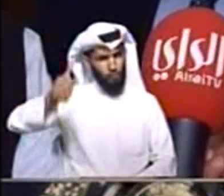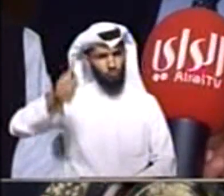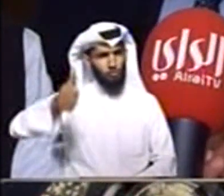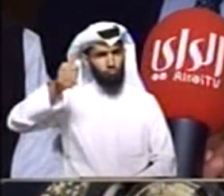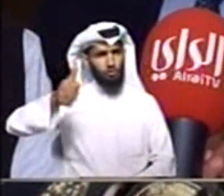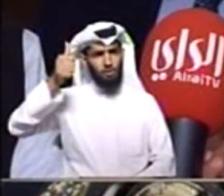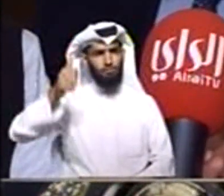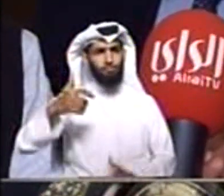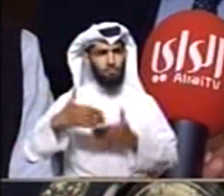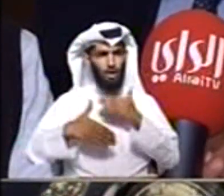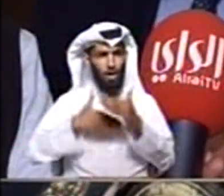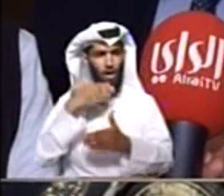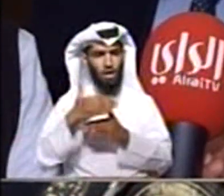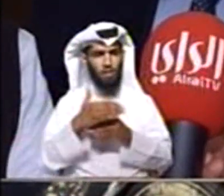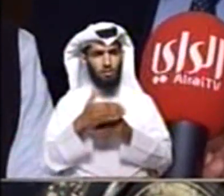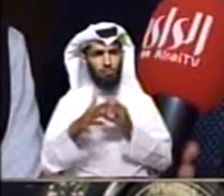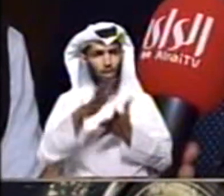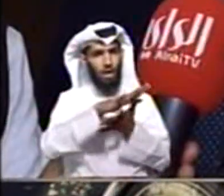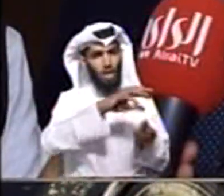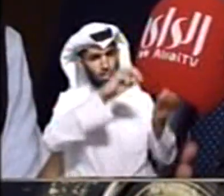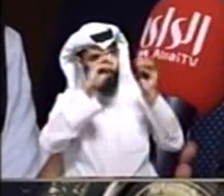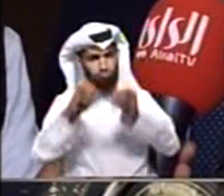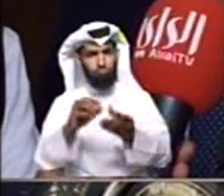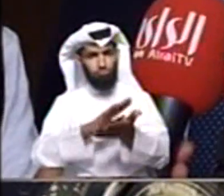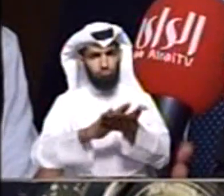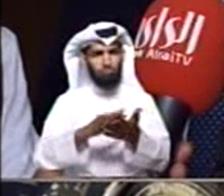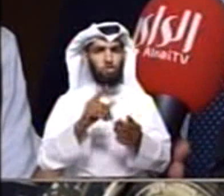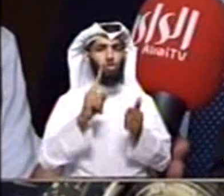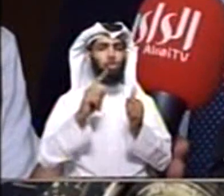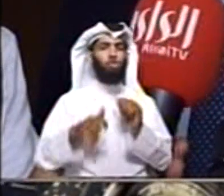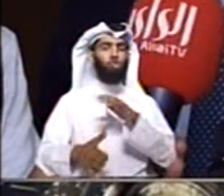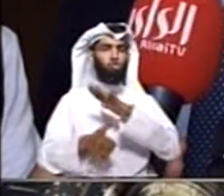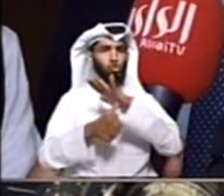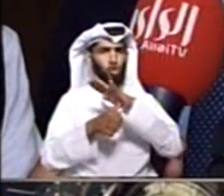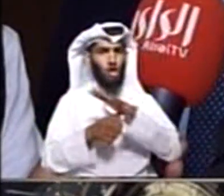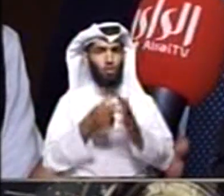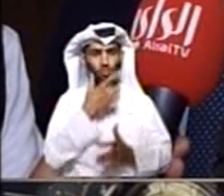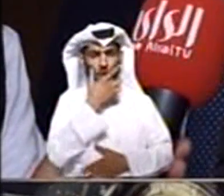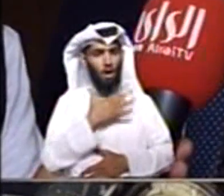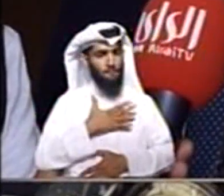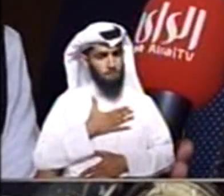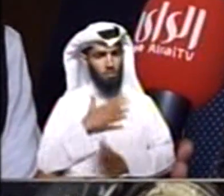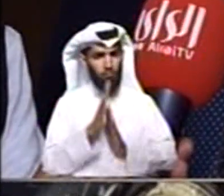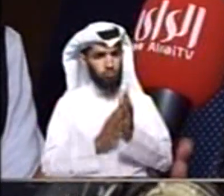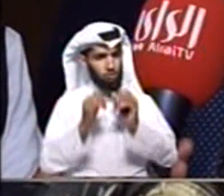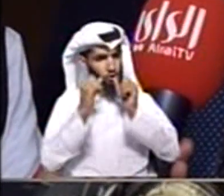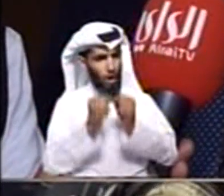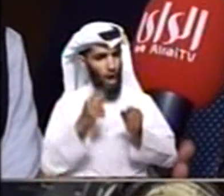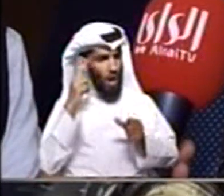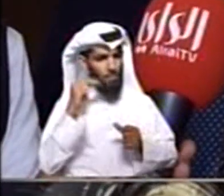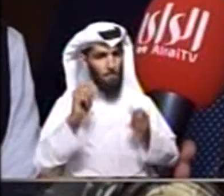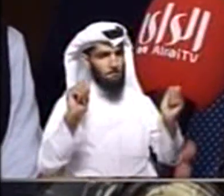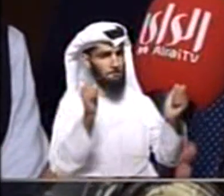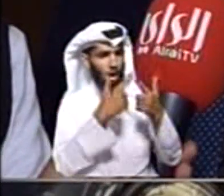تعيد الأشياء إلى نصابها. سمو الأمير حرصه كان شديد وبالغ على إنهاء